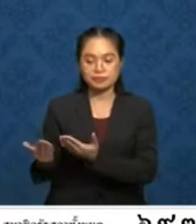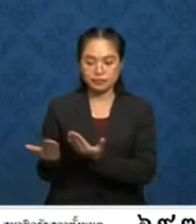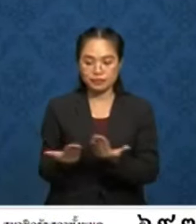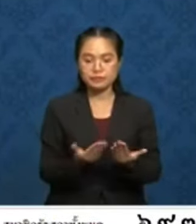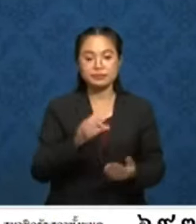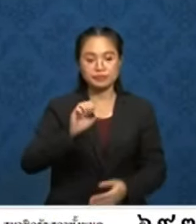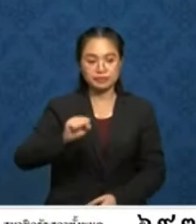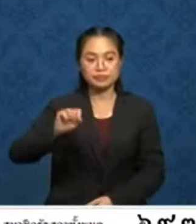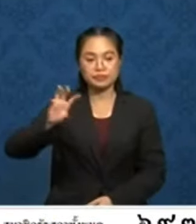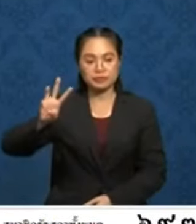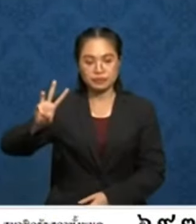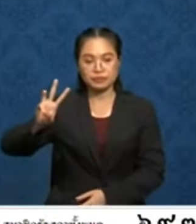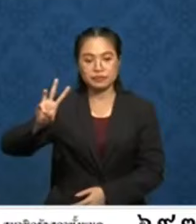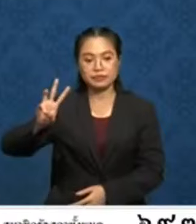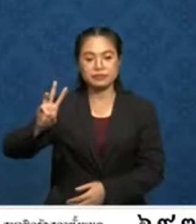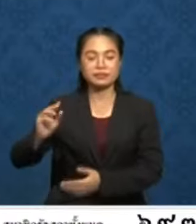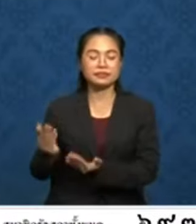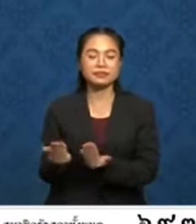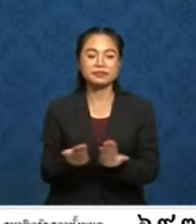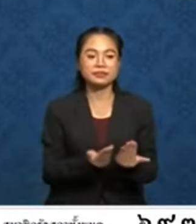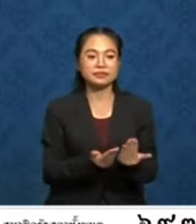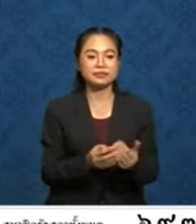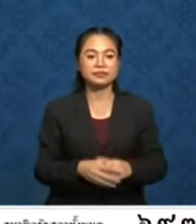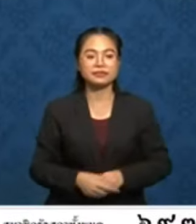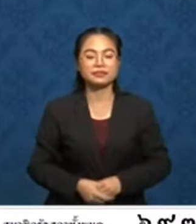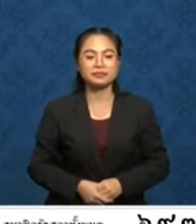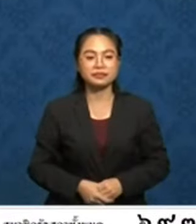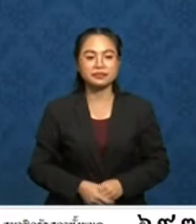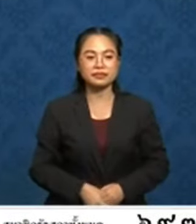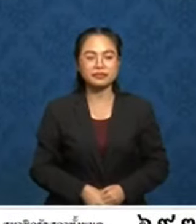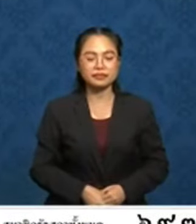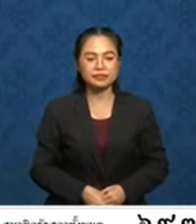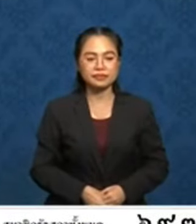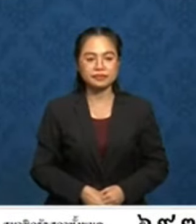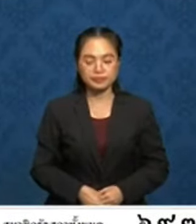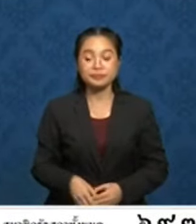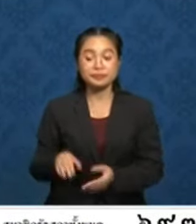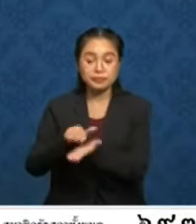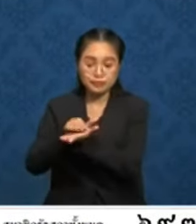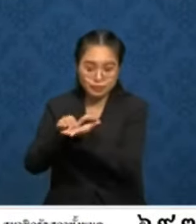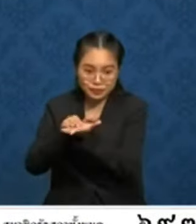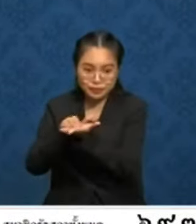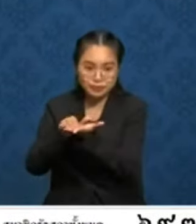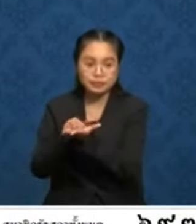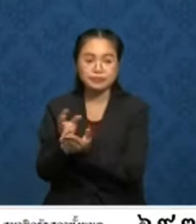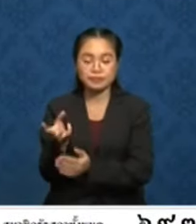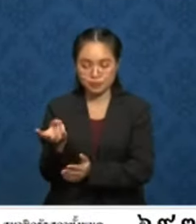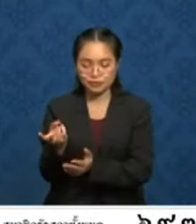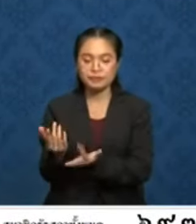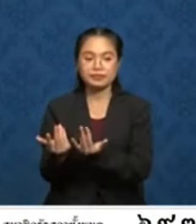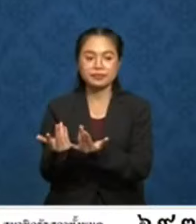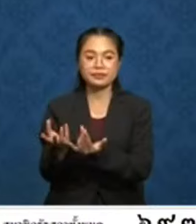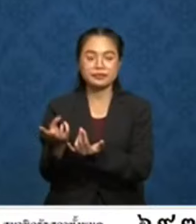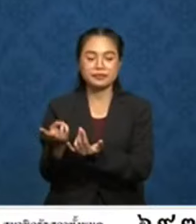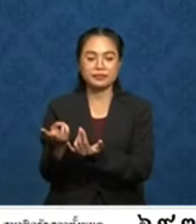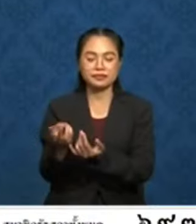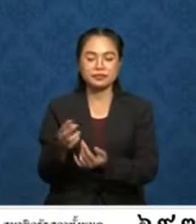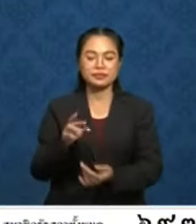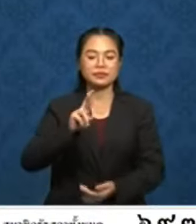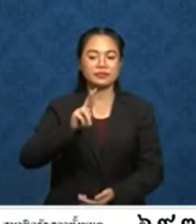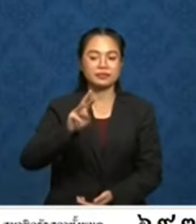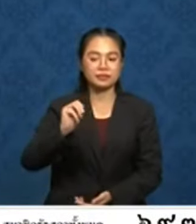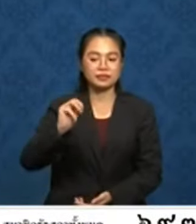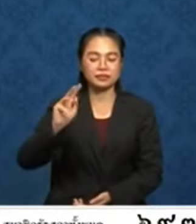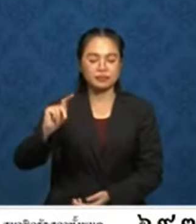อครับต้องขอประทานอภัยท่านชิกรอสักครู่นะครับท่านรัฐมนตรีว่าการ